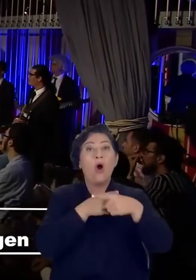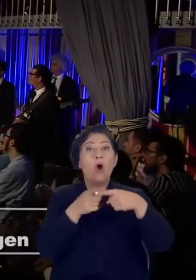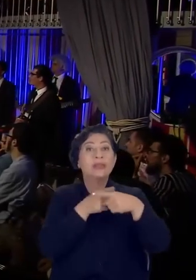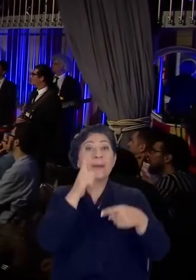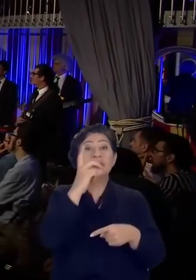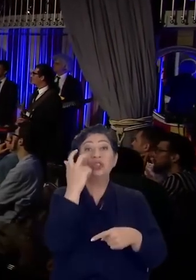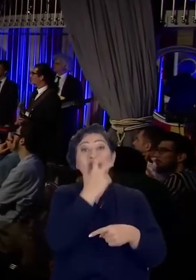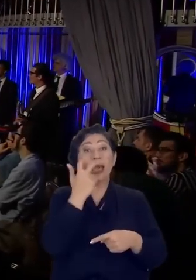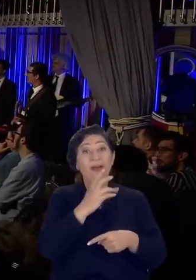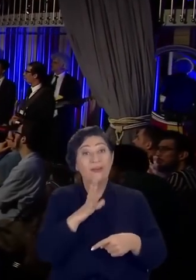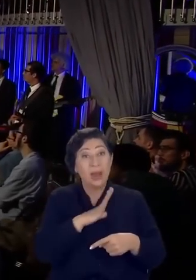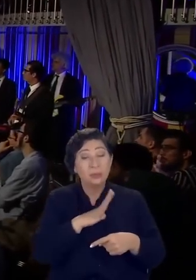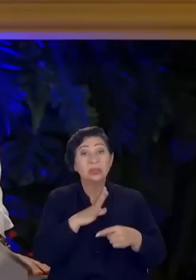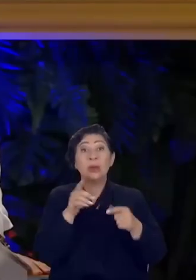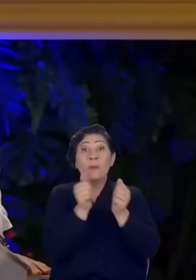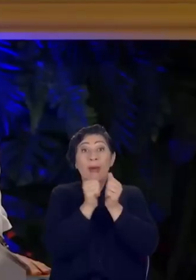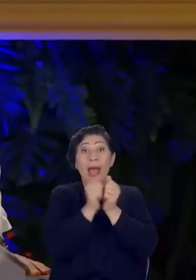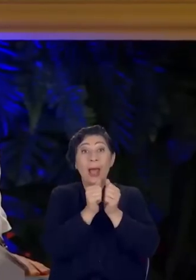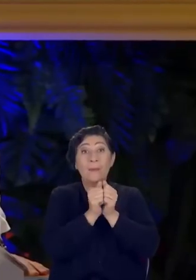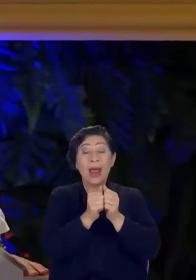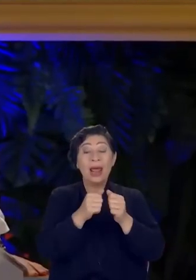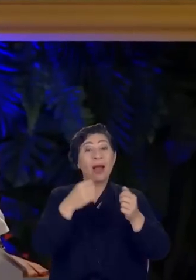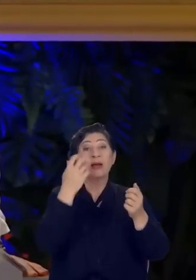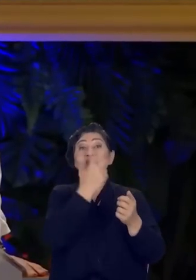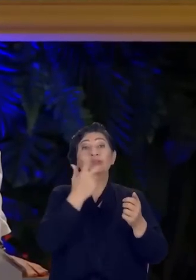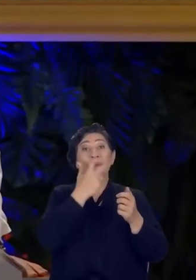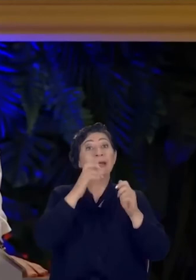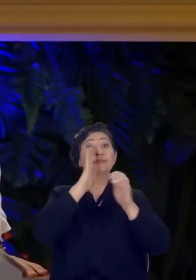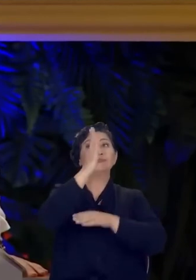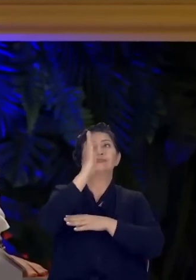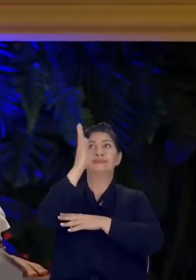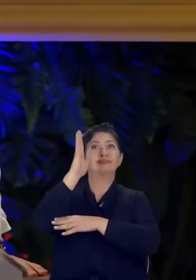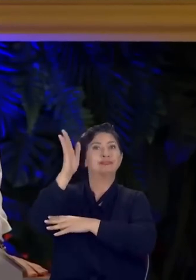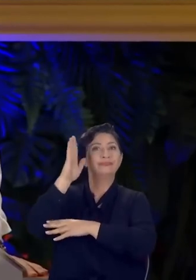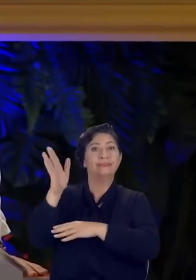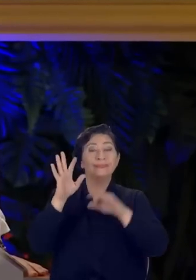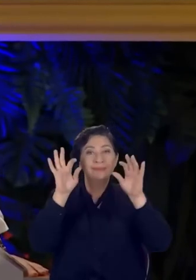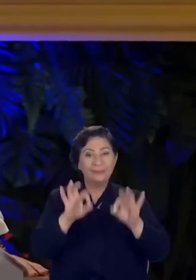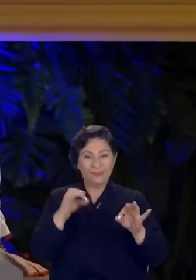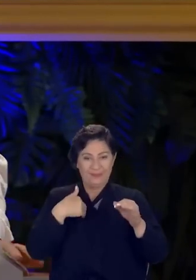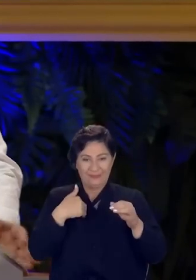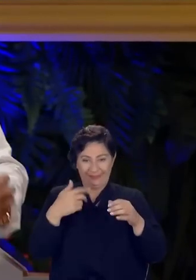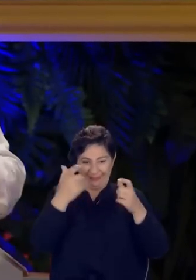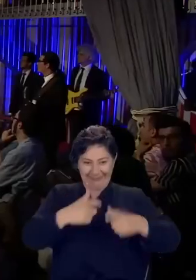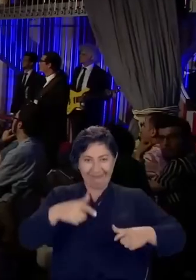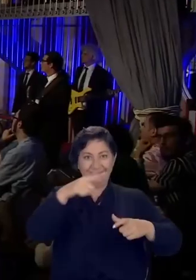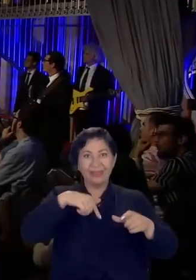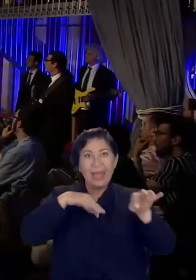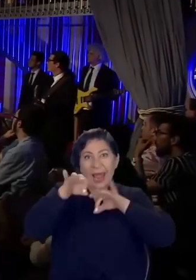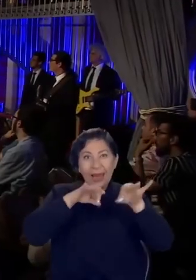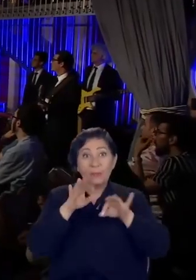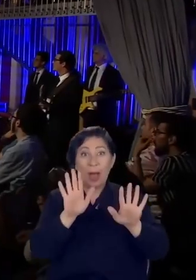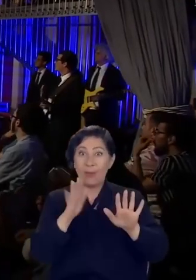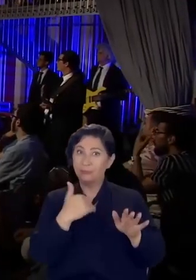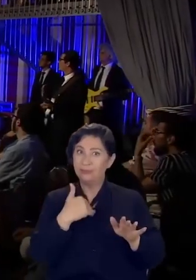bir şarkıları varmış, beraber akustik konserler vereceklermiş. Hemen bizim kabaremize ayarladım.